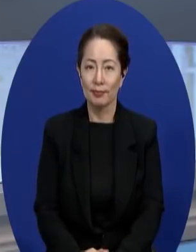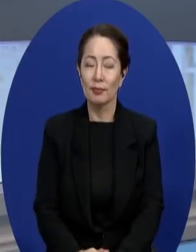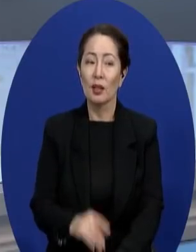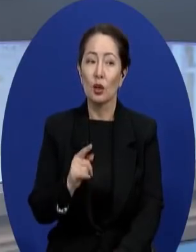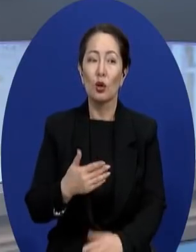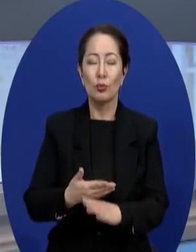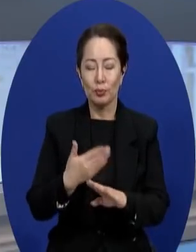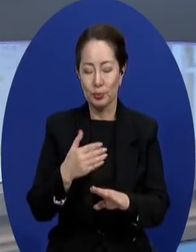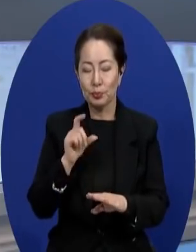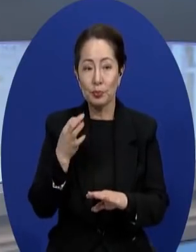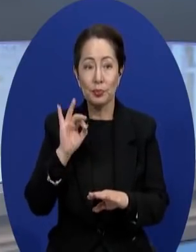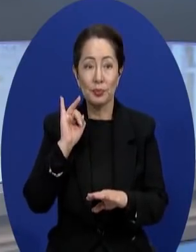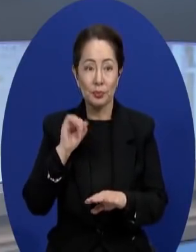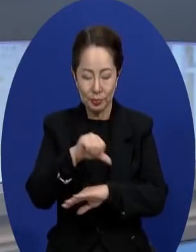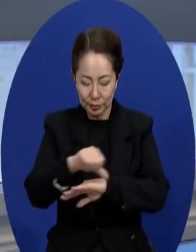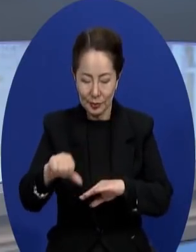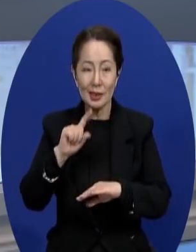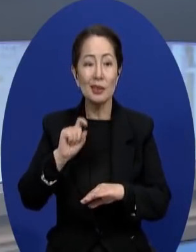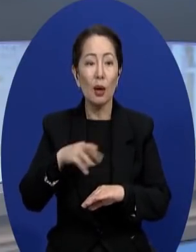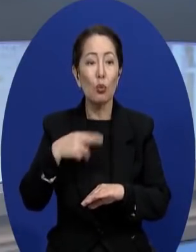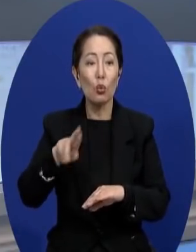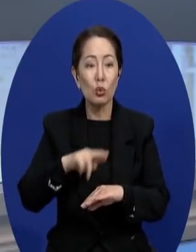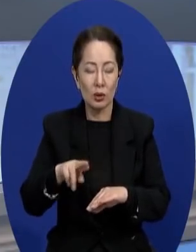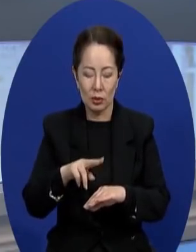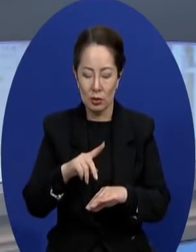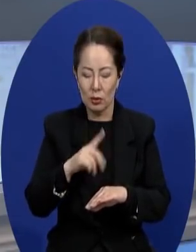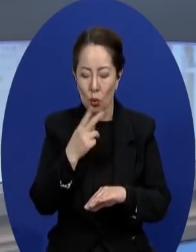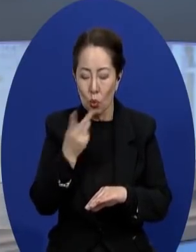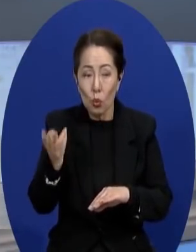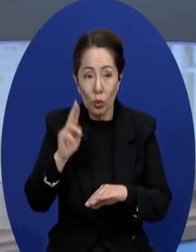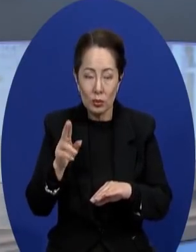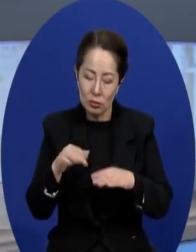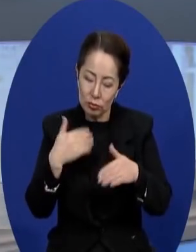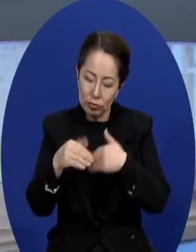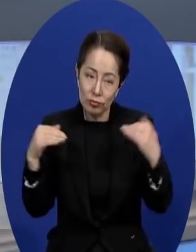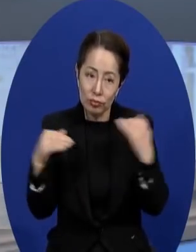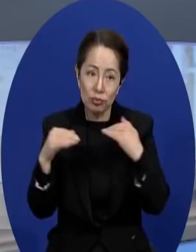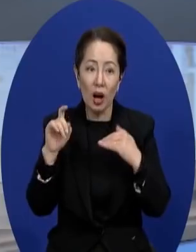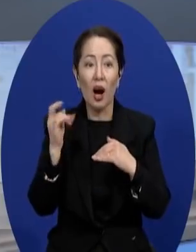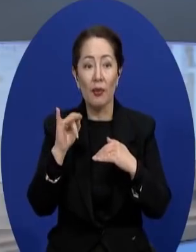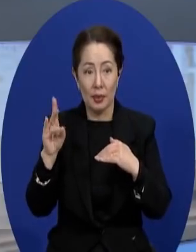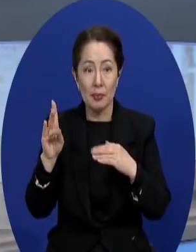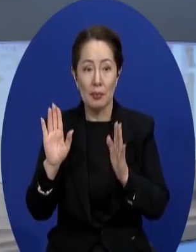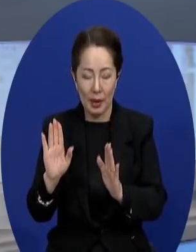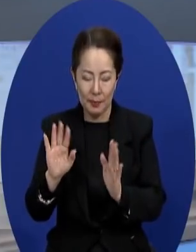Энэхүү өмнөд хил замын үдөөмтийн асуудал шийдэгдэж тээвэр хэви үргэлжлэх боломжтой болж байна. Тэгвэл Сэлэнг аймгийн Алтан Бүлэг омтор он гарснаас